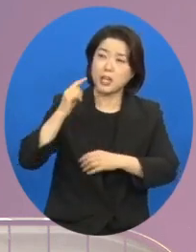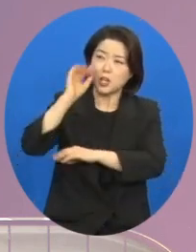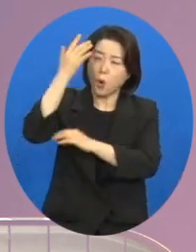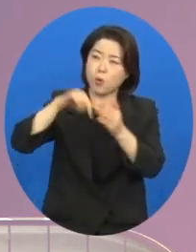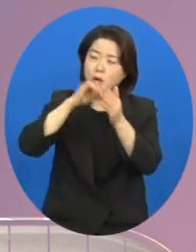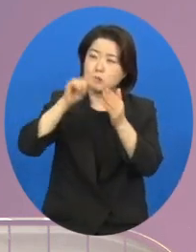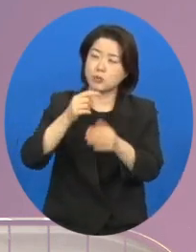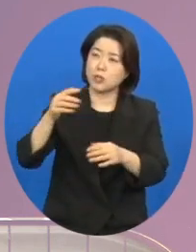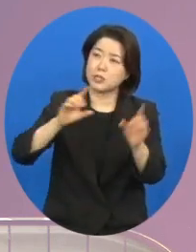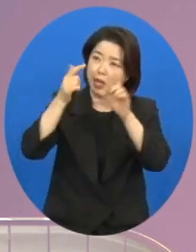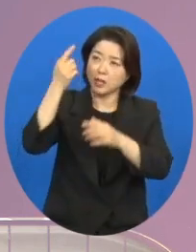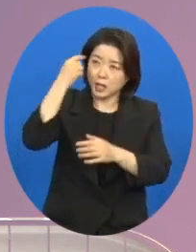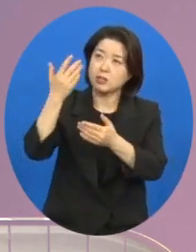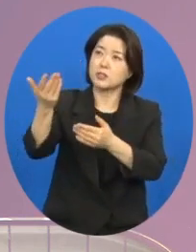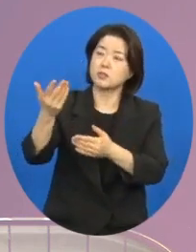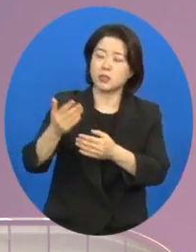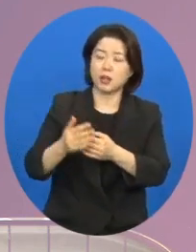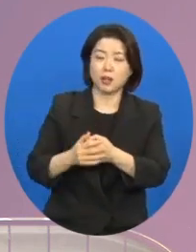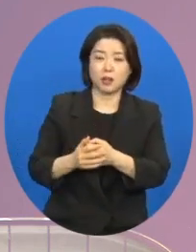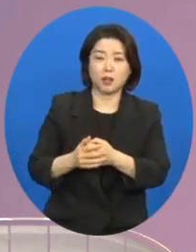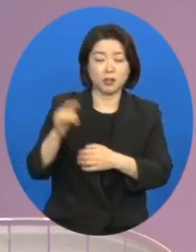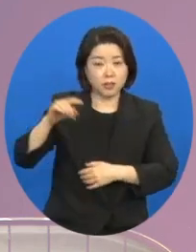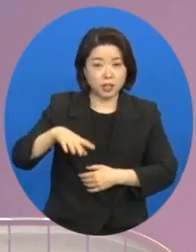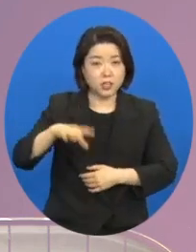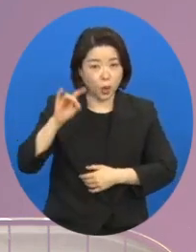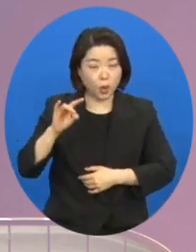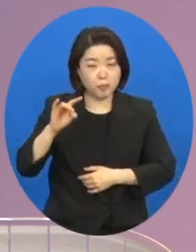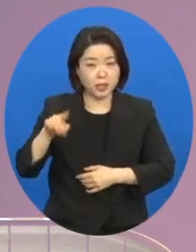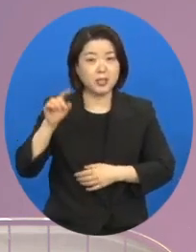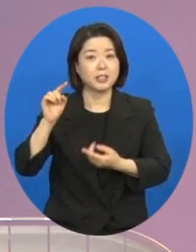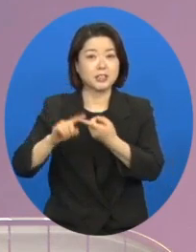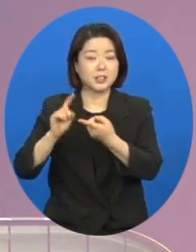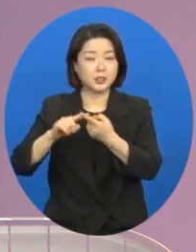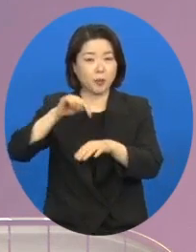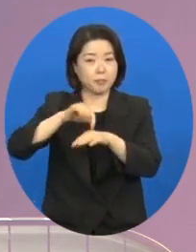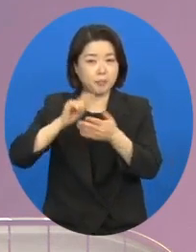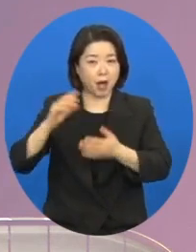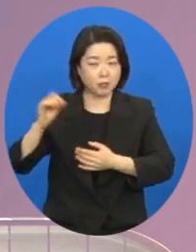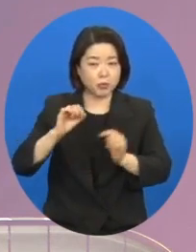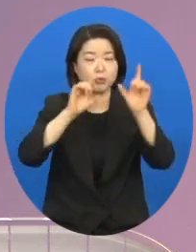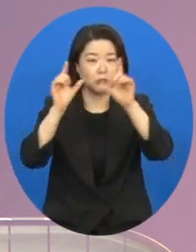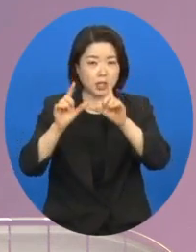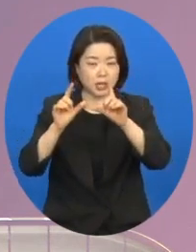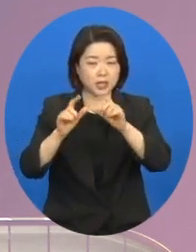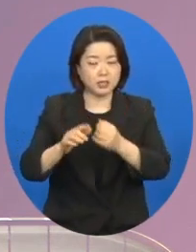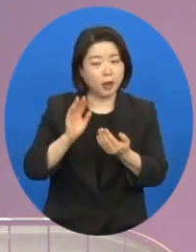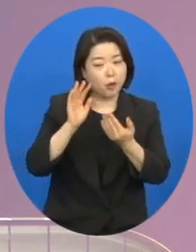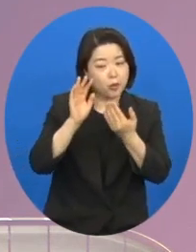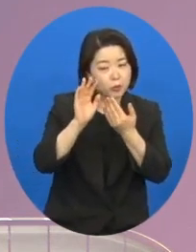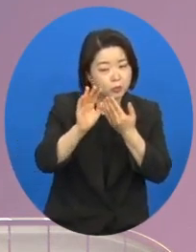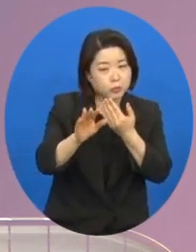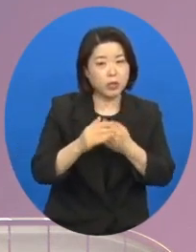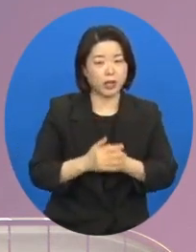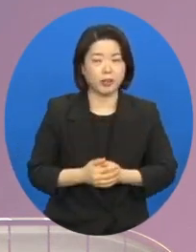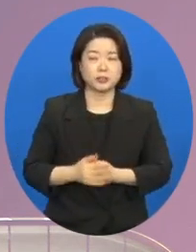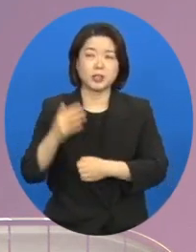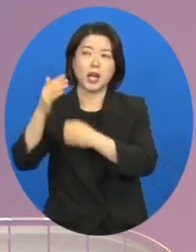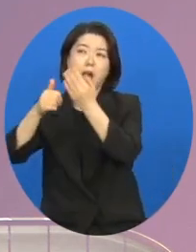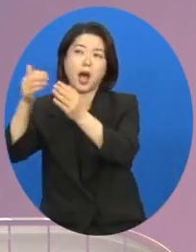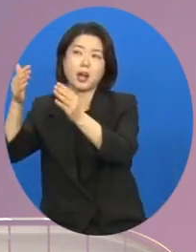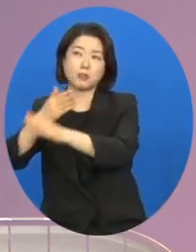되잖아요. 처음엔 그렇게 살아요. 근데 시간이 지나면 이 힘이 하나님으로부터 왔다는